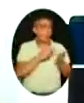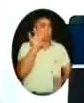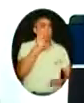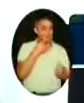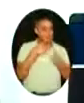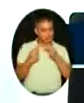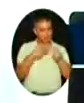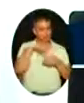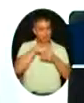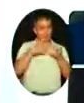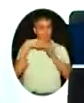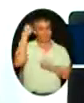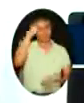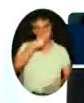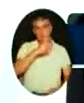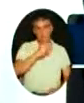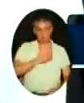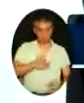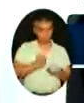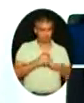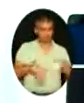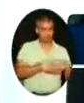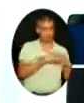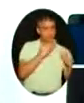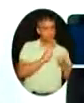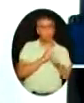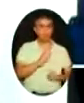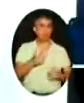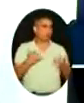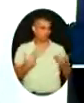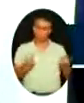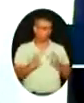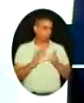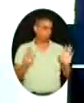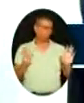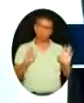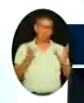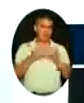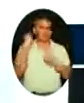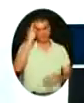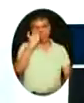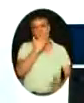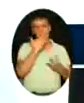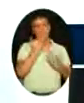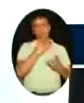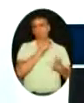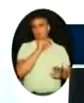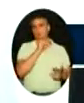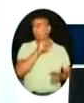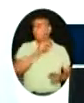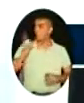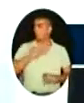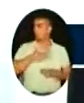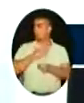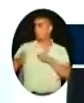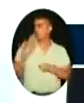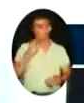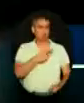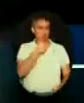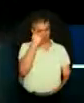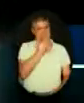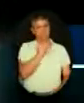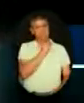אימות בתוך העם הפלסטיני, האם ללכת לשלום עם ישראל או לא. היום אין אימות בעם הפלסטיני. ברור שישראל לא רוצה, כולם רוצים לחסל מדינת ישראל. מכיוון שישראל לא